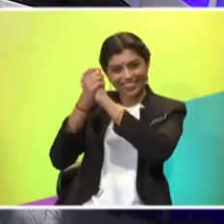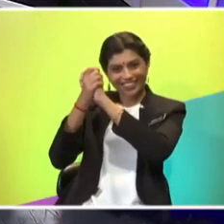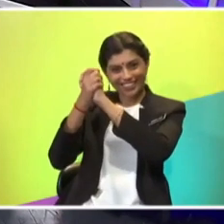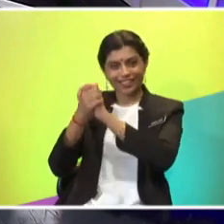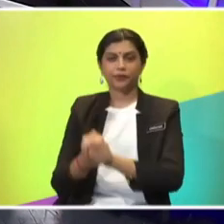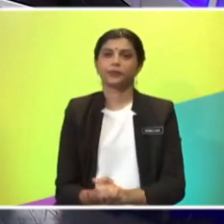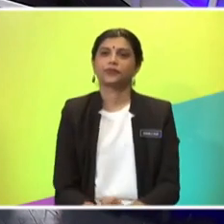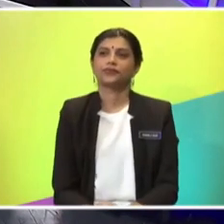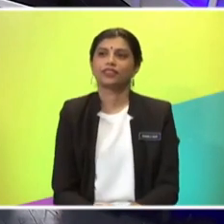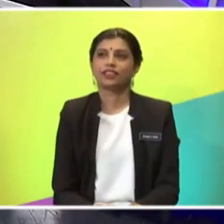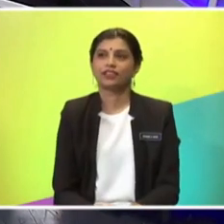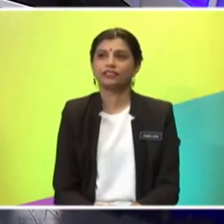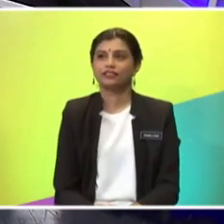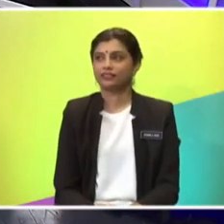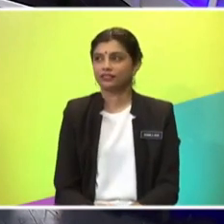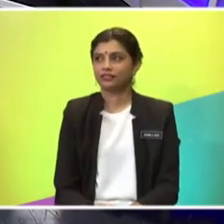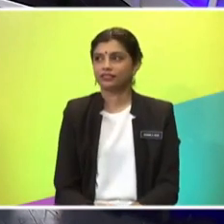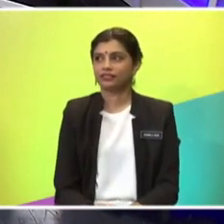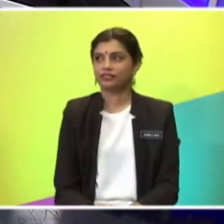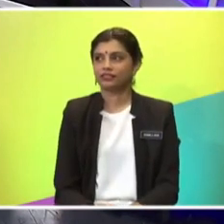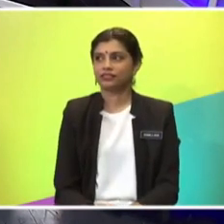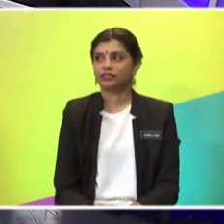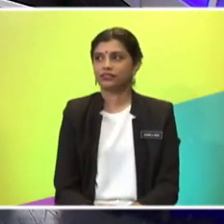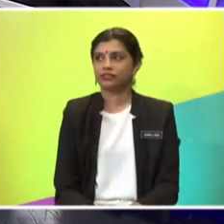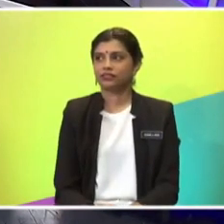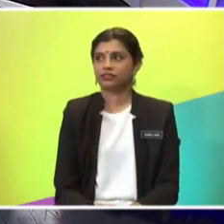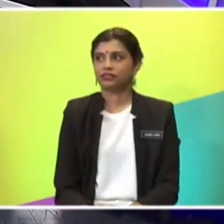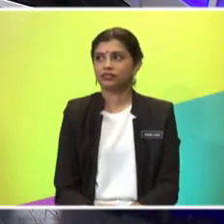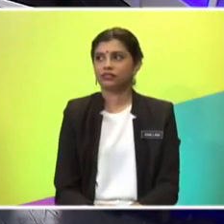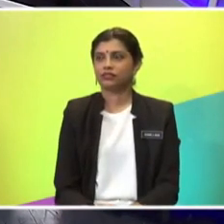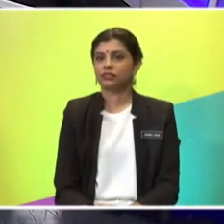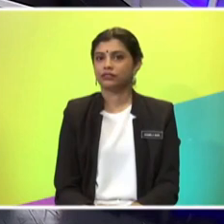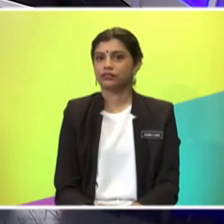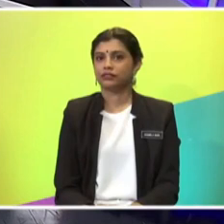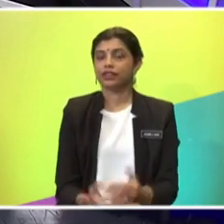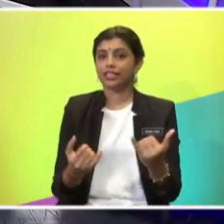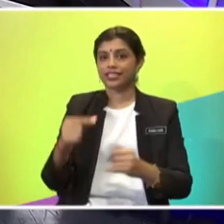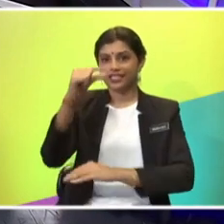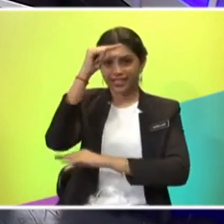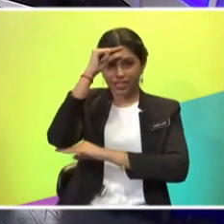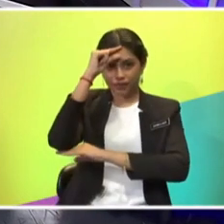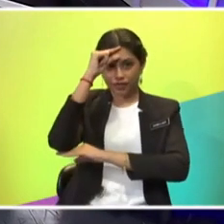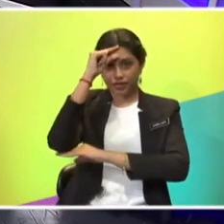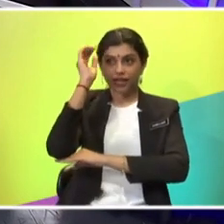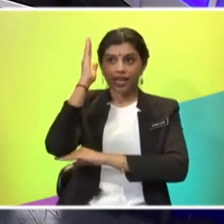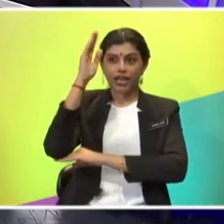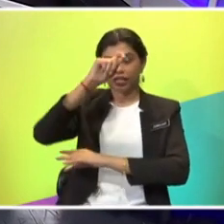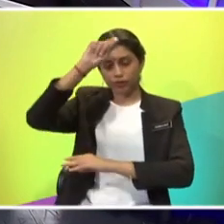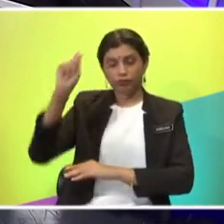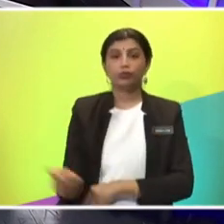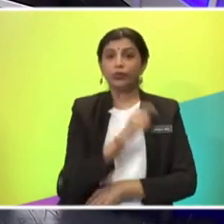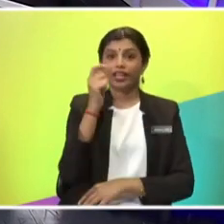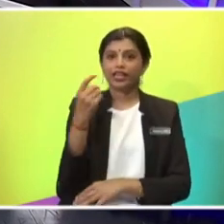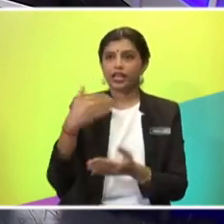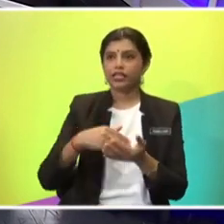Kali ini kita nak minta Azhar spin lagi sekali. Boleh, tapi cikgu. Terus dua. untuk dapatkan dua nama. Orang yang, yes, dua nama.